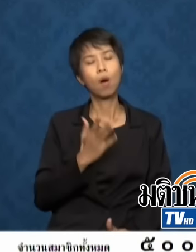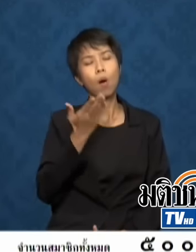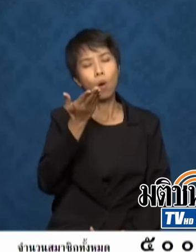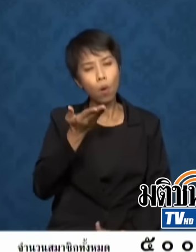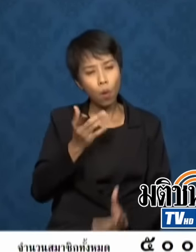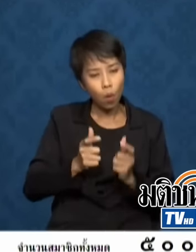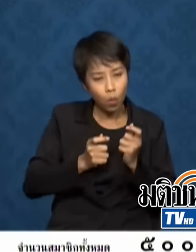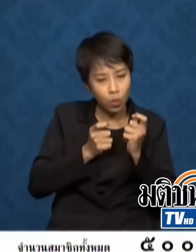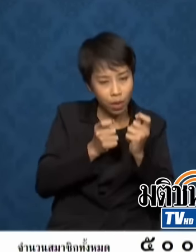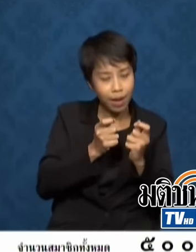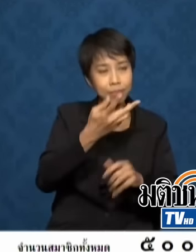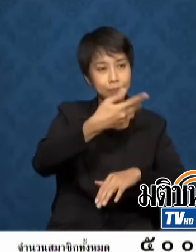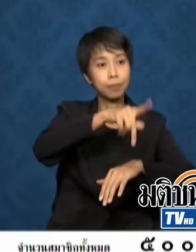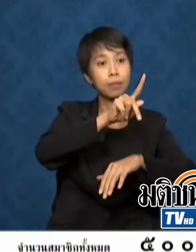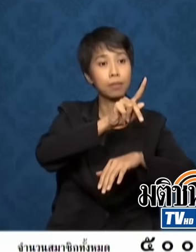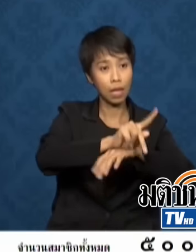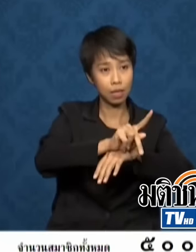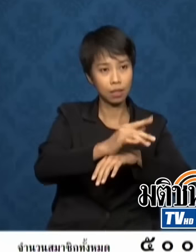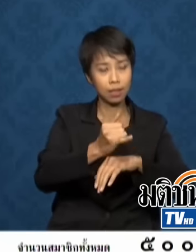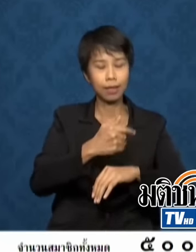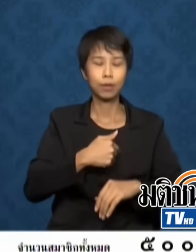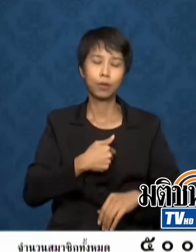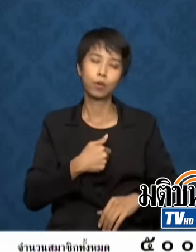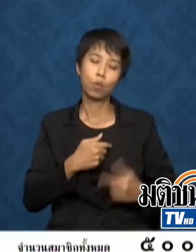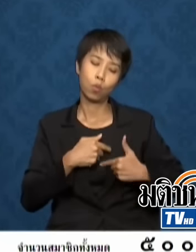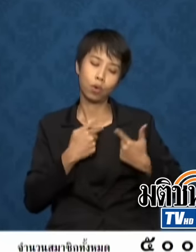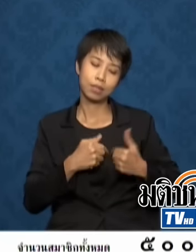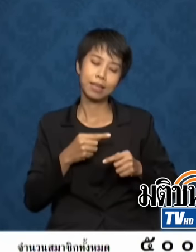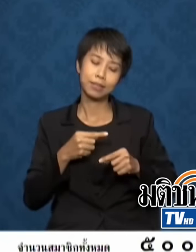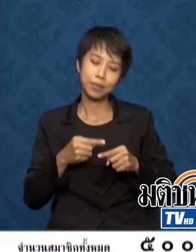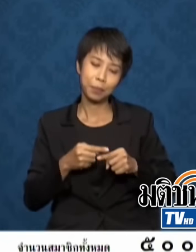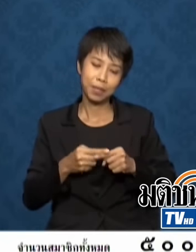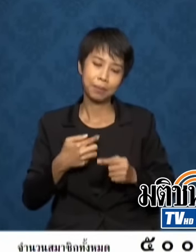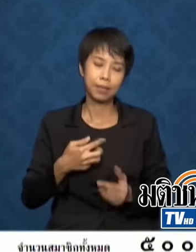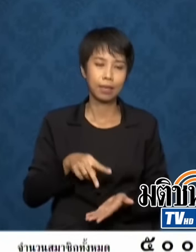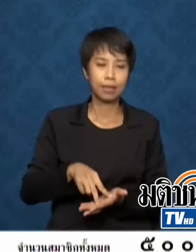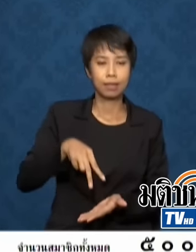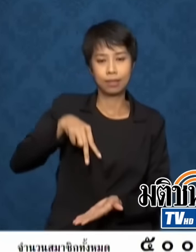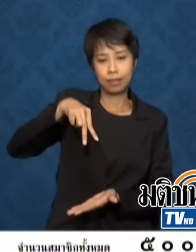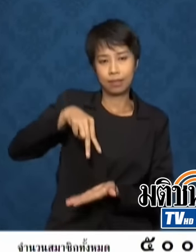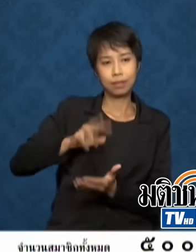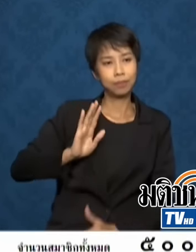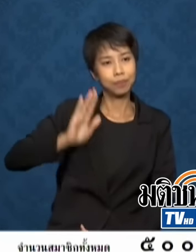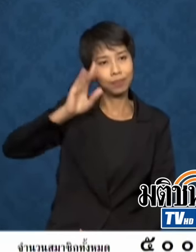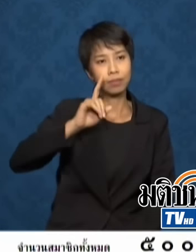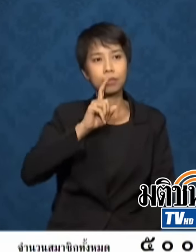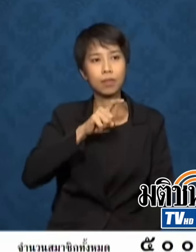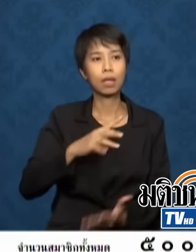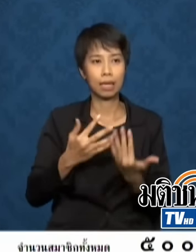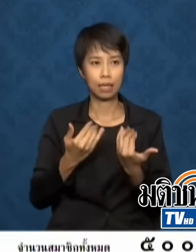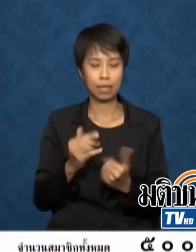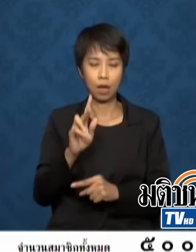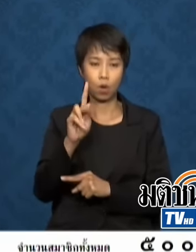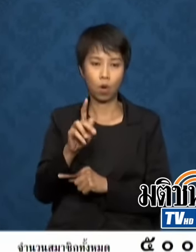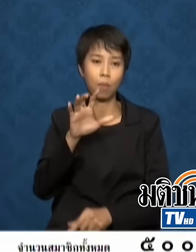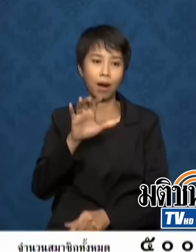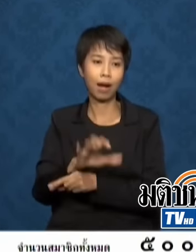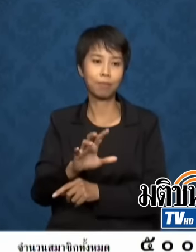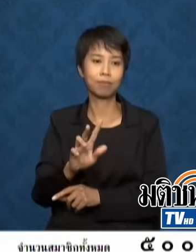านลำบากหัวใจเหลือเกินครับที่จะลุกขึ้นมาท่านประธานครับผมอาศัยข้อบังคับข้อ